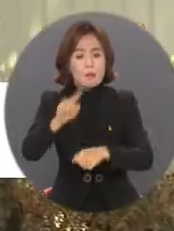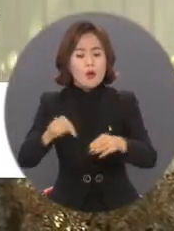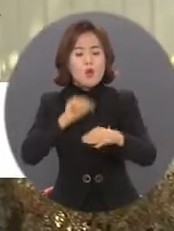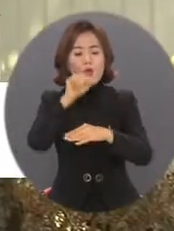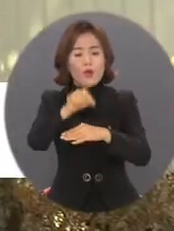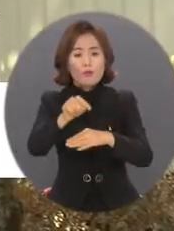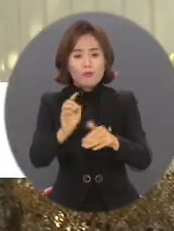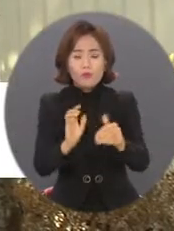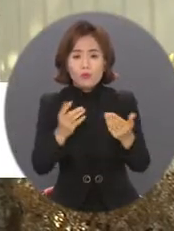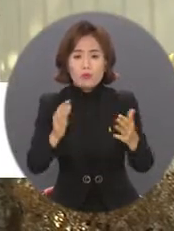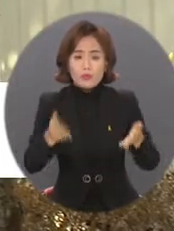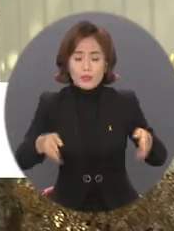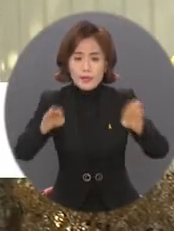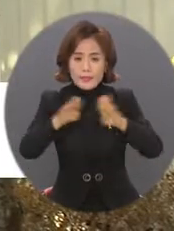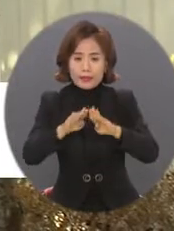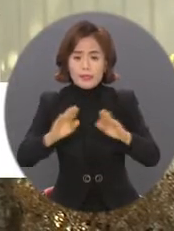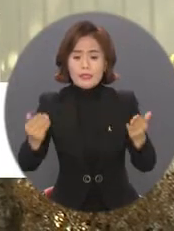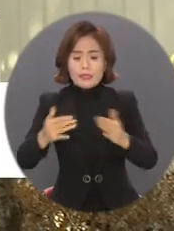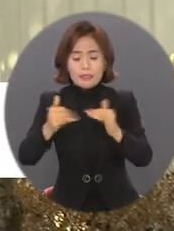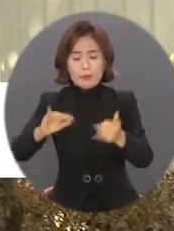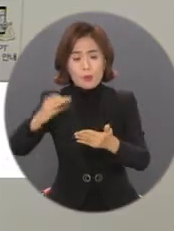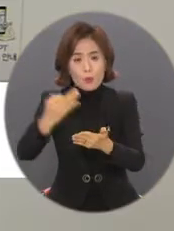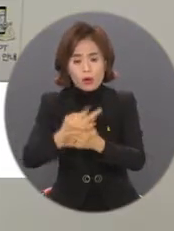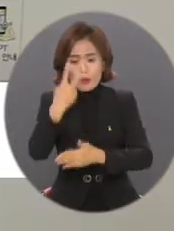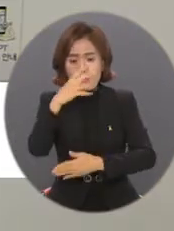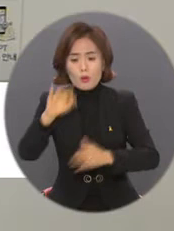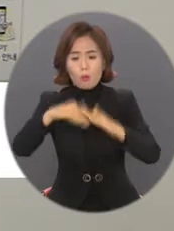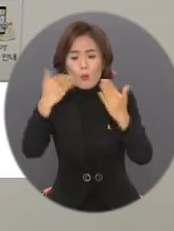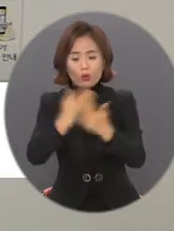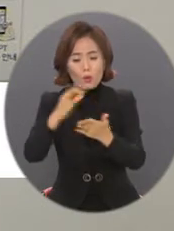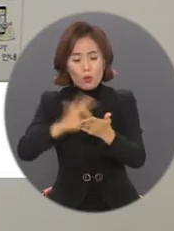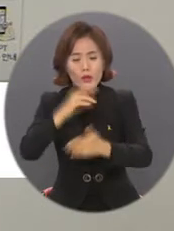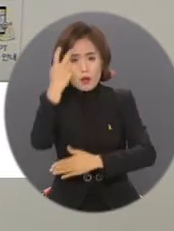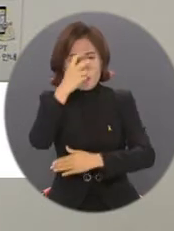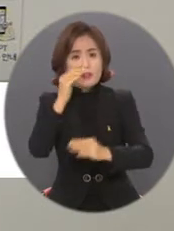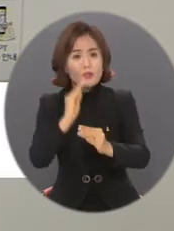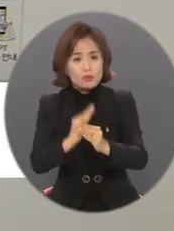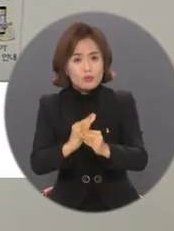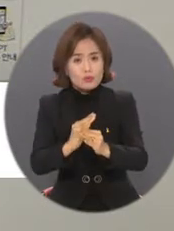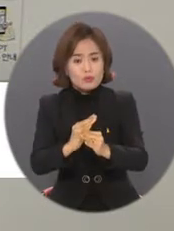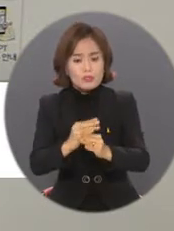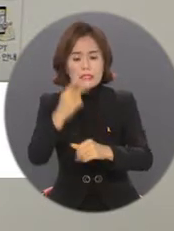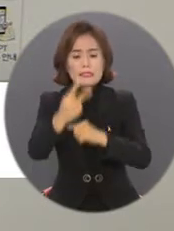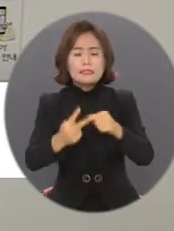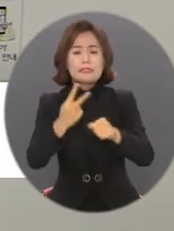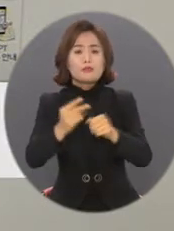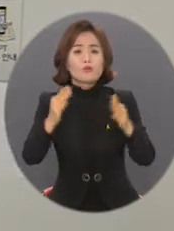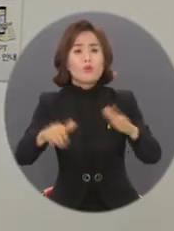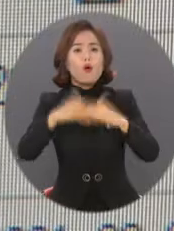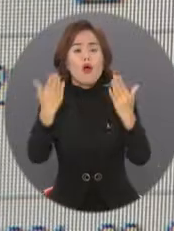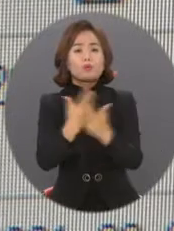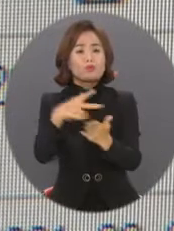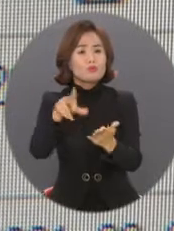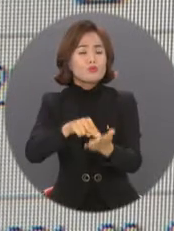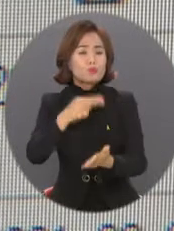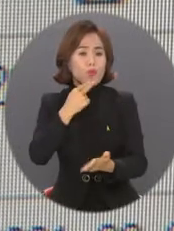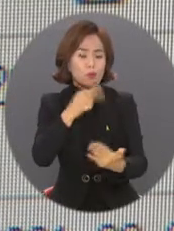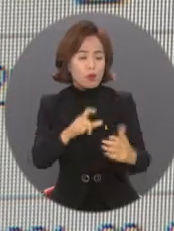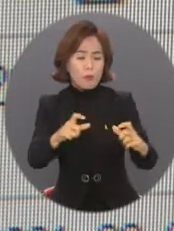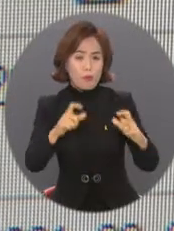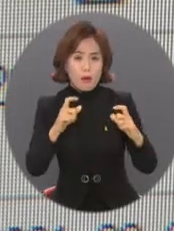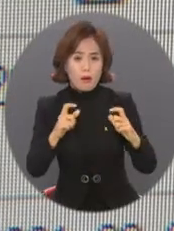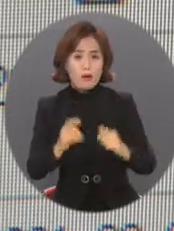외부 기관으로 부터 직원 급여와 관리비 든 회계를 감사 받고 있는데 지난 2년간 모두 문제 없다는 의견을